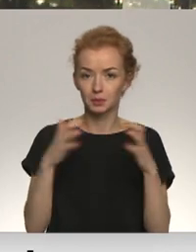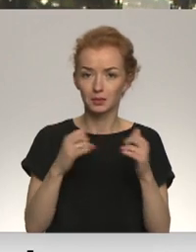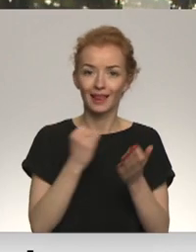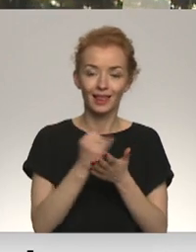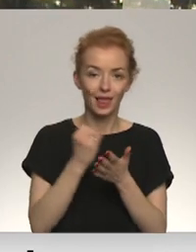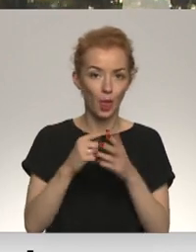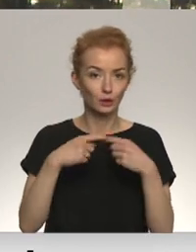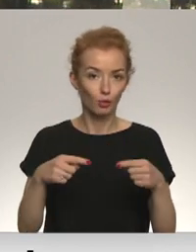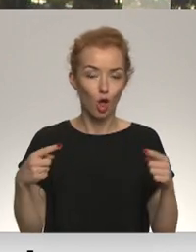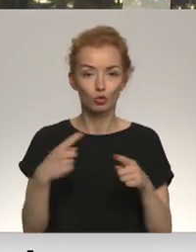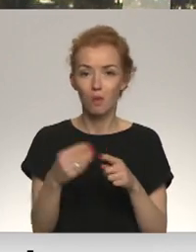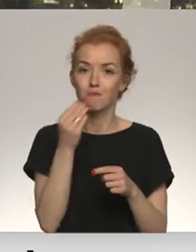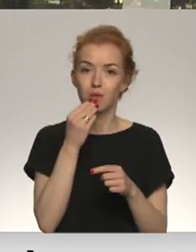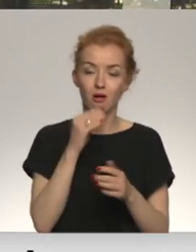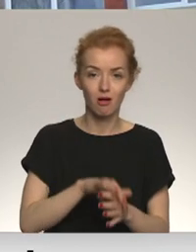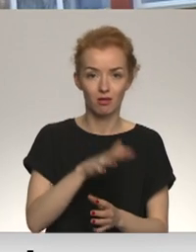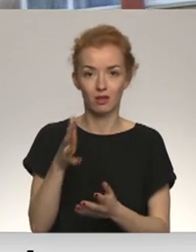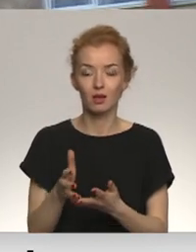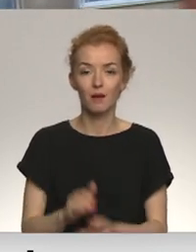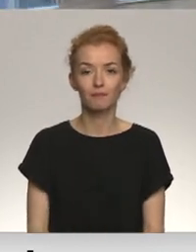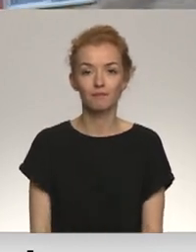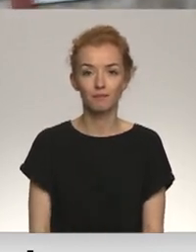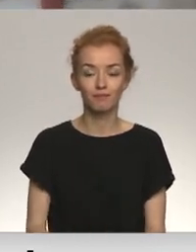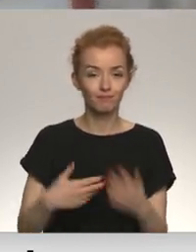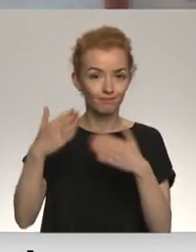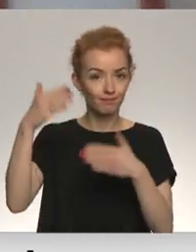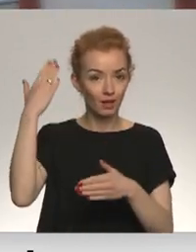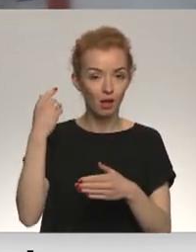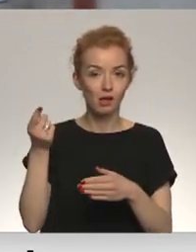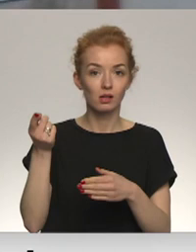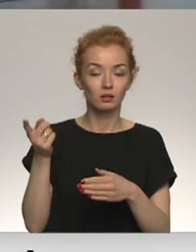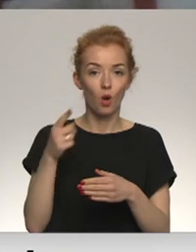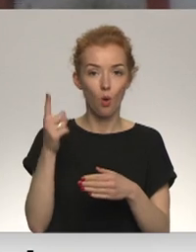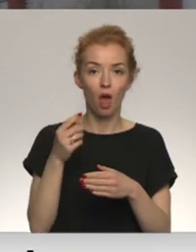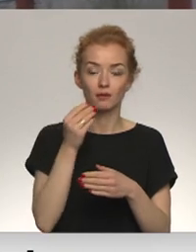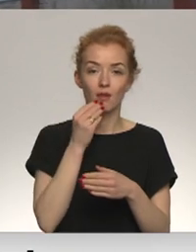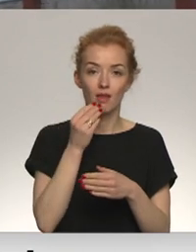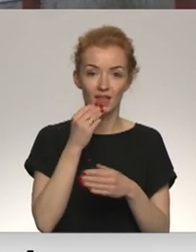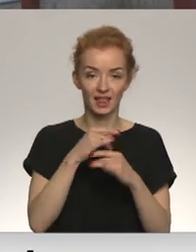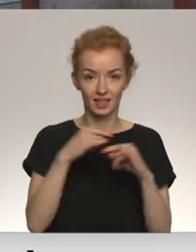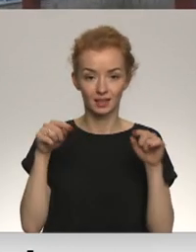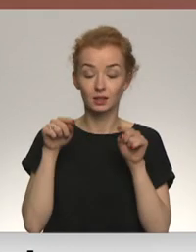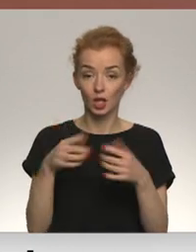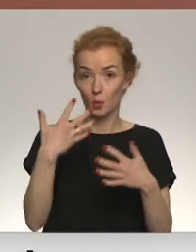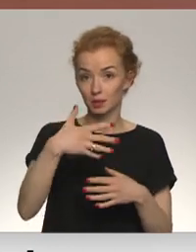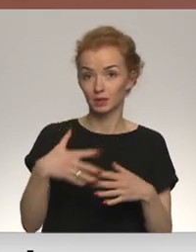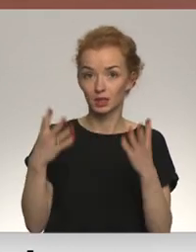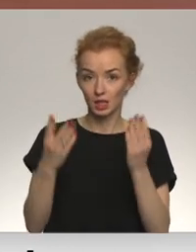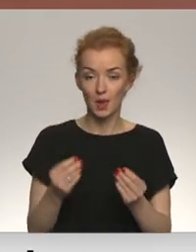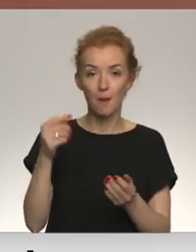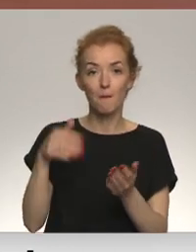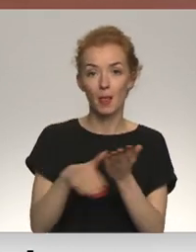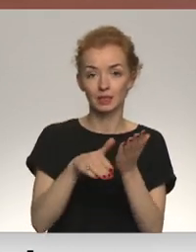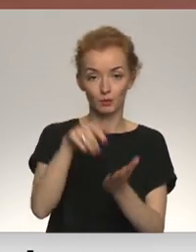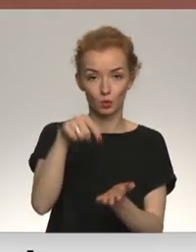un pārtikas krājumi. Katreizējā Saulēnas tehnikuma ēdnīca jau vairāk nekā 50 dienas ir palīdzības